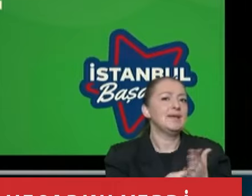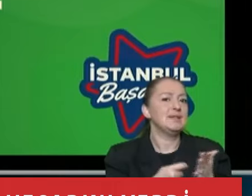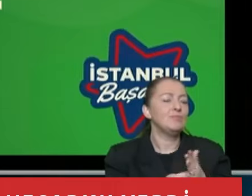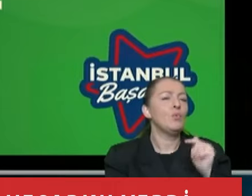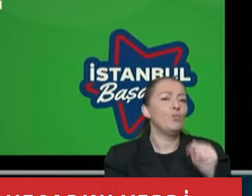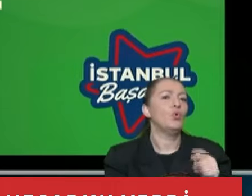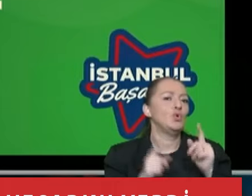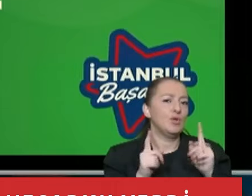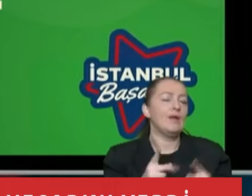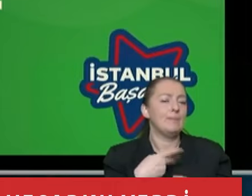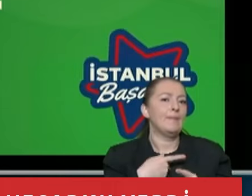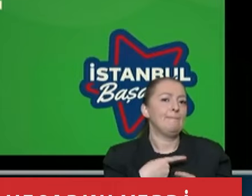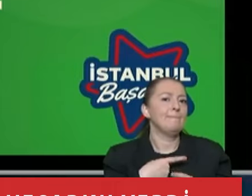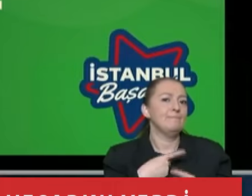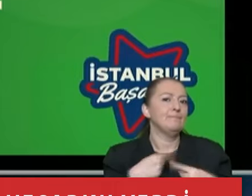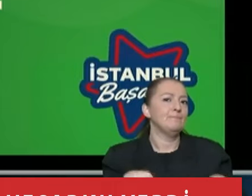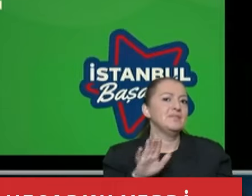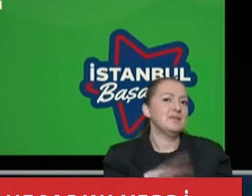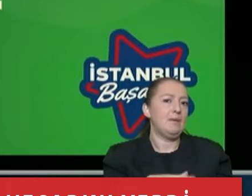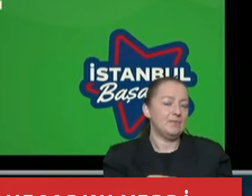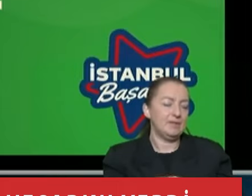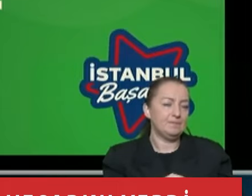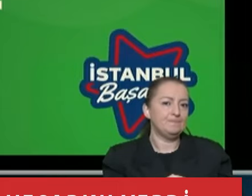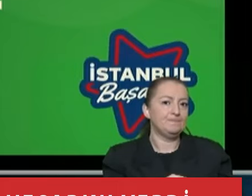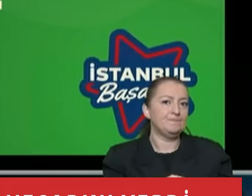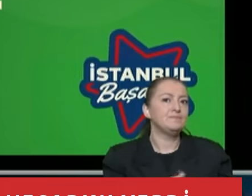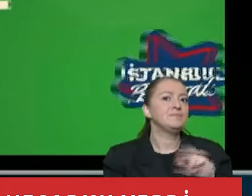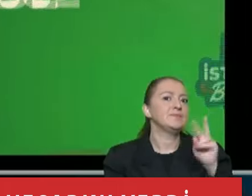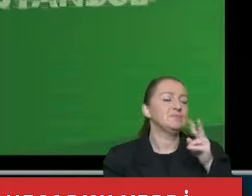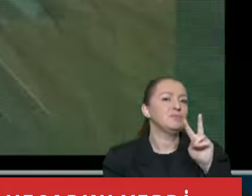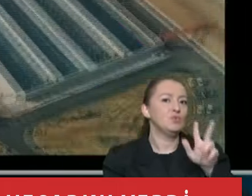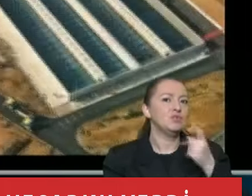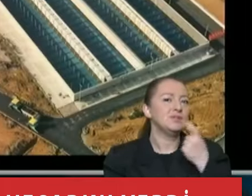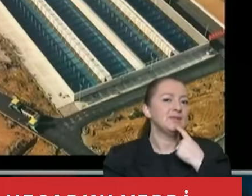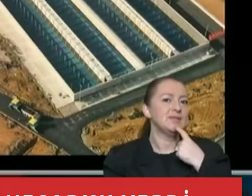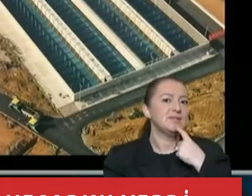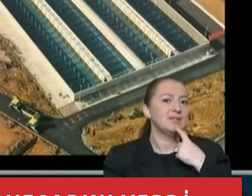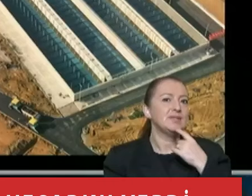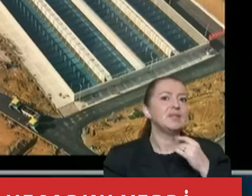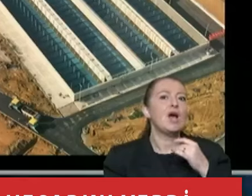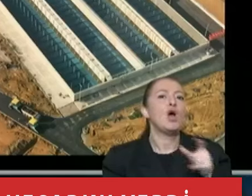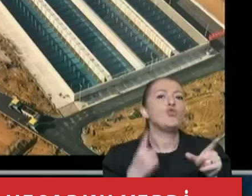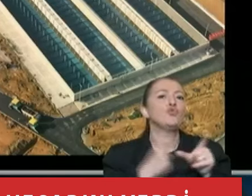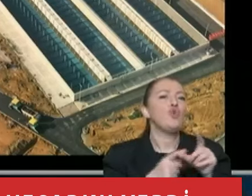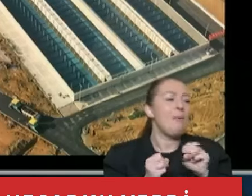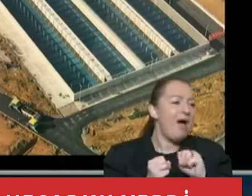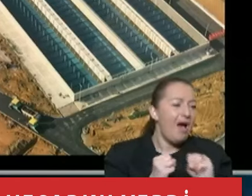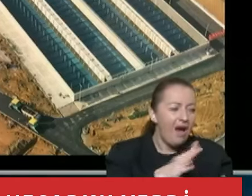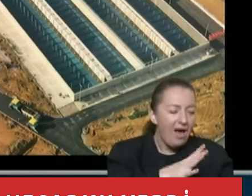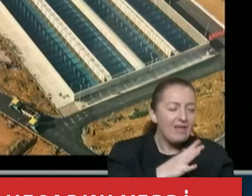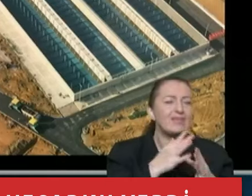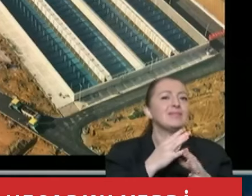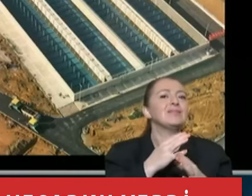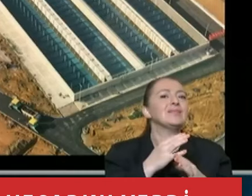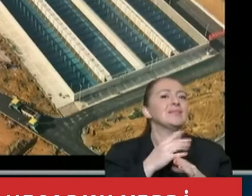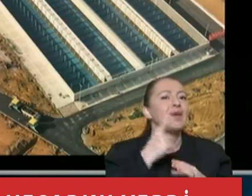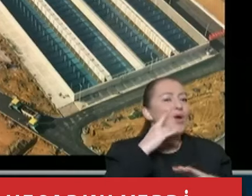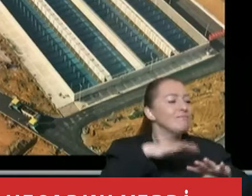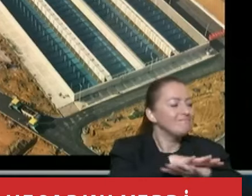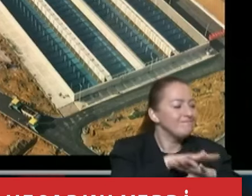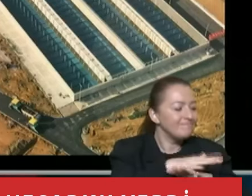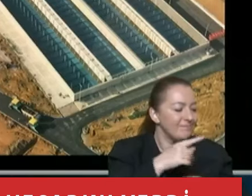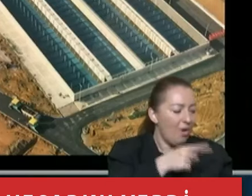bu dönemde biz yaptık Bu çerçevede 2023 yılında katı atık aktarma geri kazanıp bertaraf tesislerimize